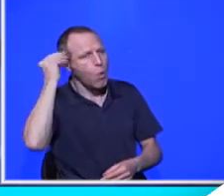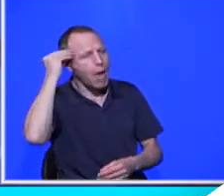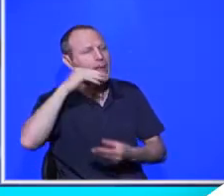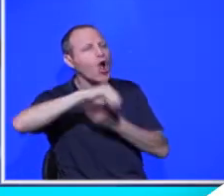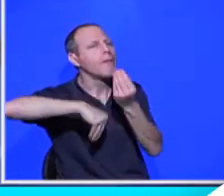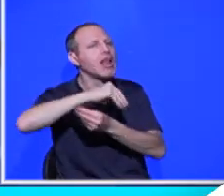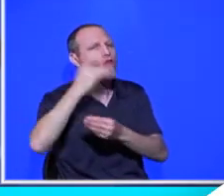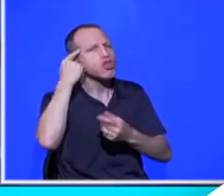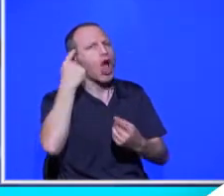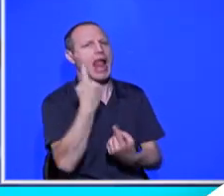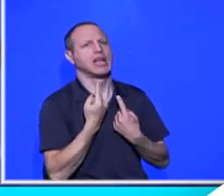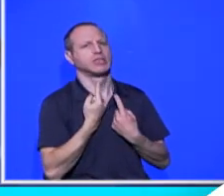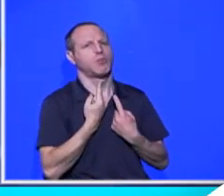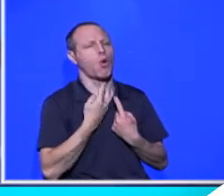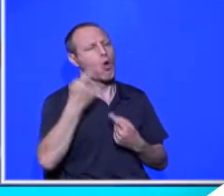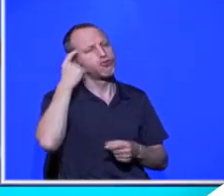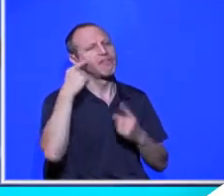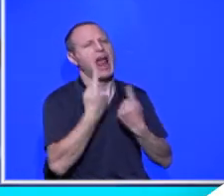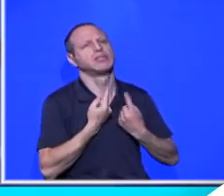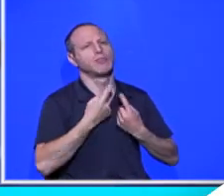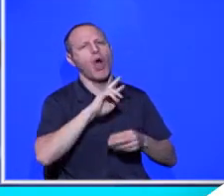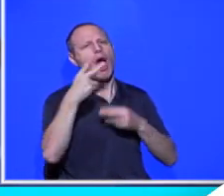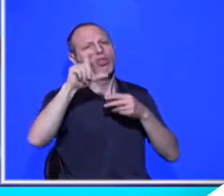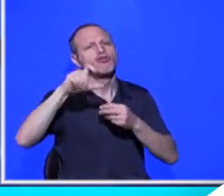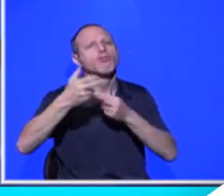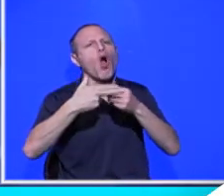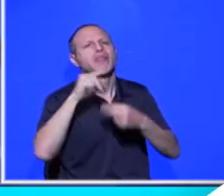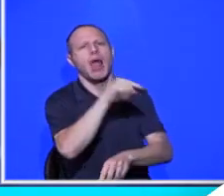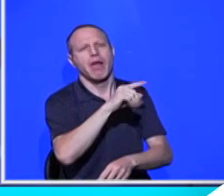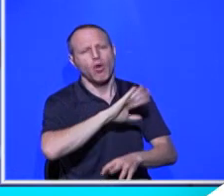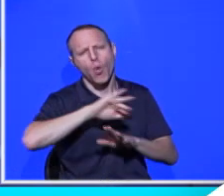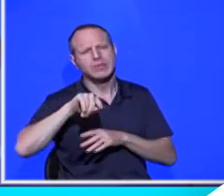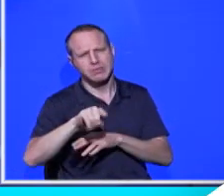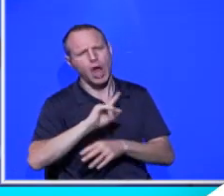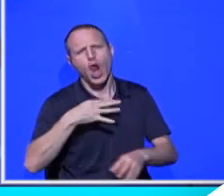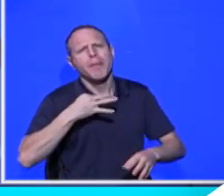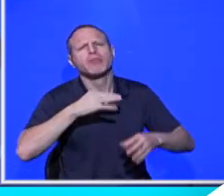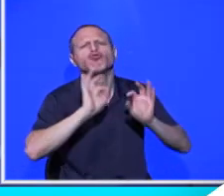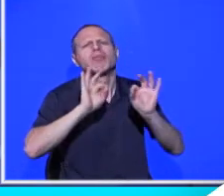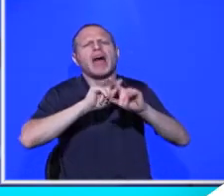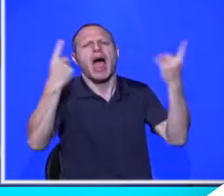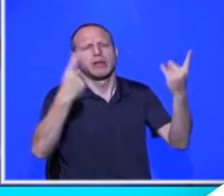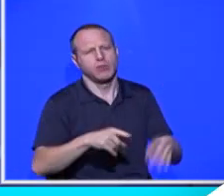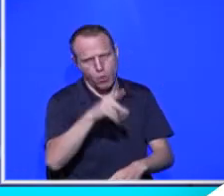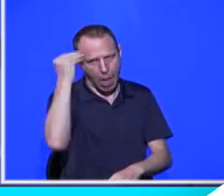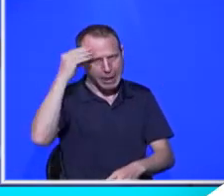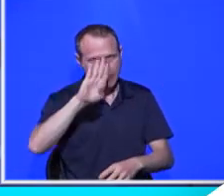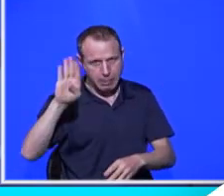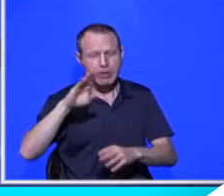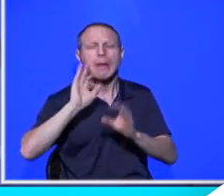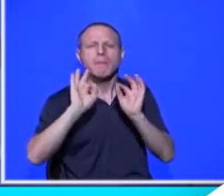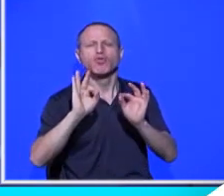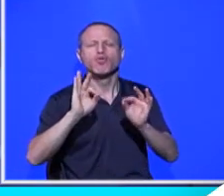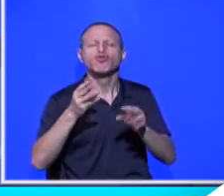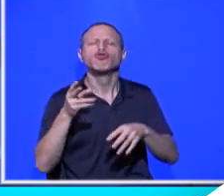לעצמו, שחושב רק על עצמו, רק לאנשים הקרובים אליו, וחוץ מזה לא אכפת לו משום דבר אחר. הוא למד מנתניהו בדיוק את